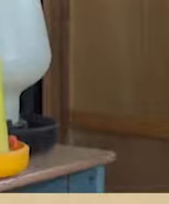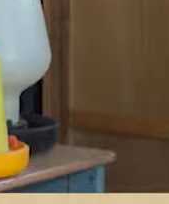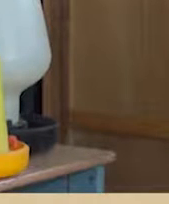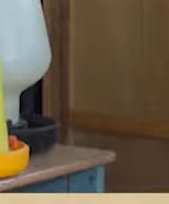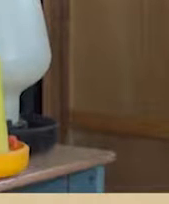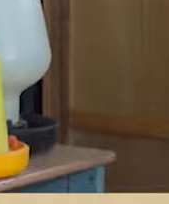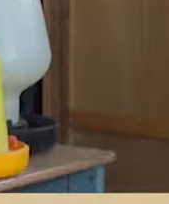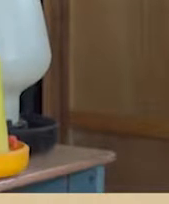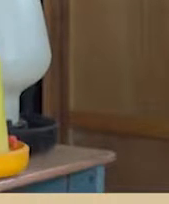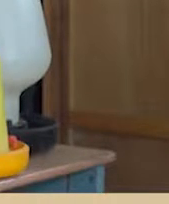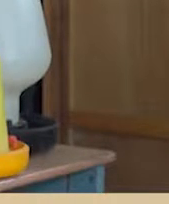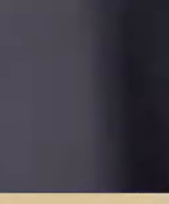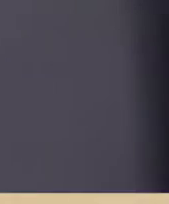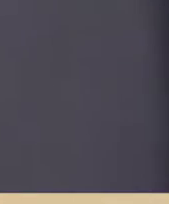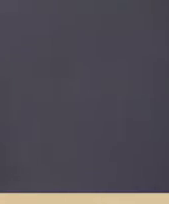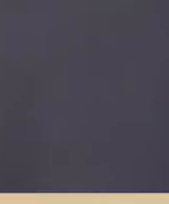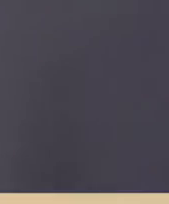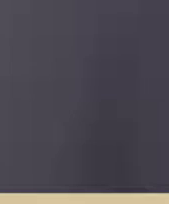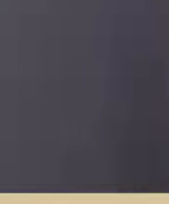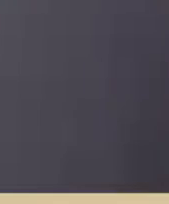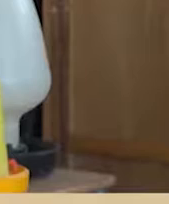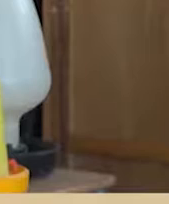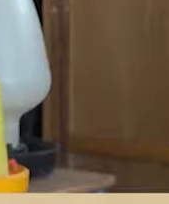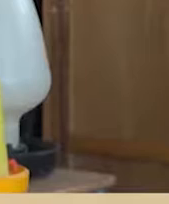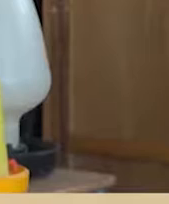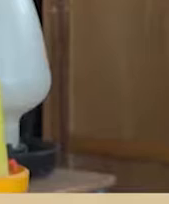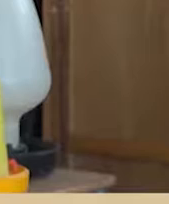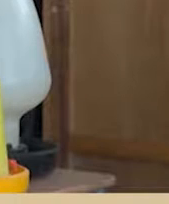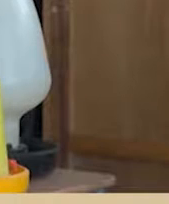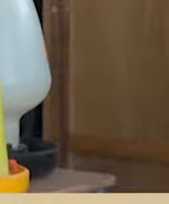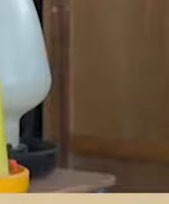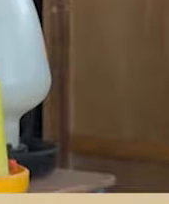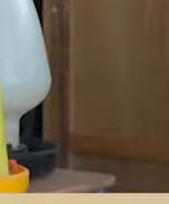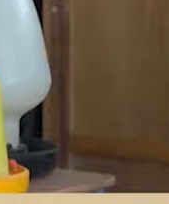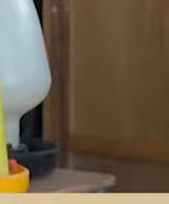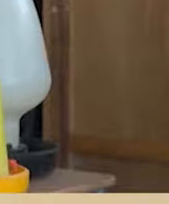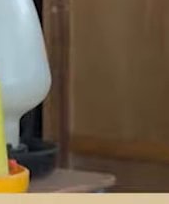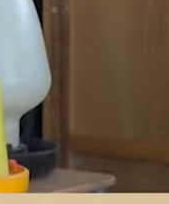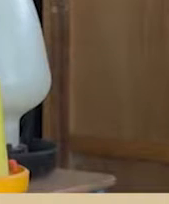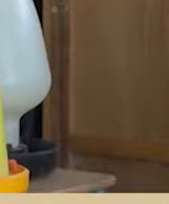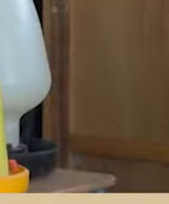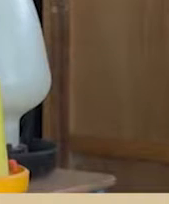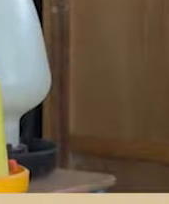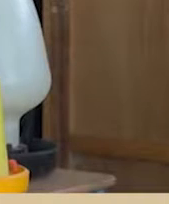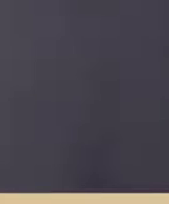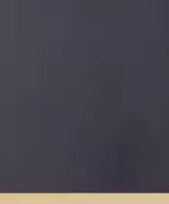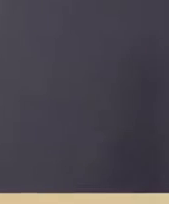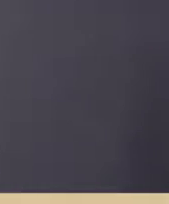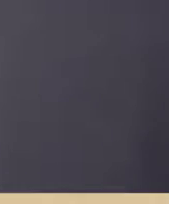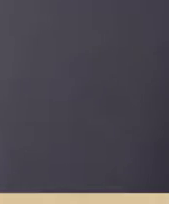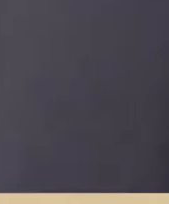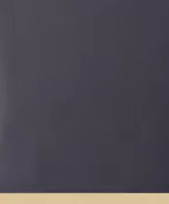bagi ayam makan, apa akan jadi kat ayam tu? Ayam tu akan mati, Puan. Haa, tahu pun. Siapa yang akan rugi? Syarikat